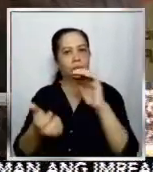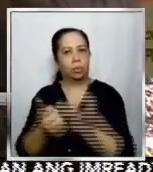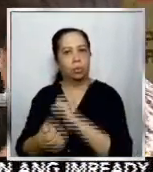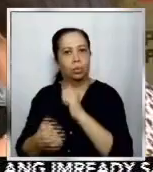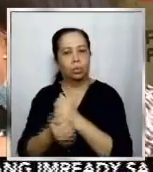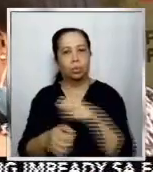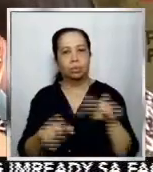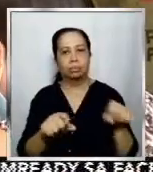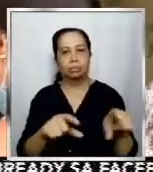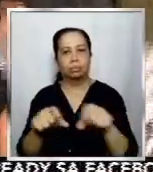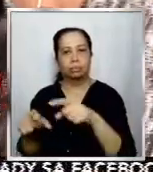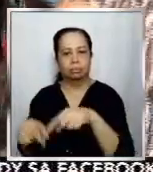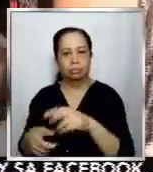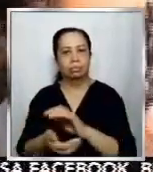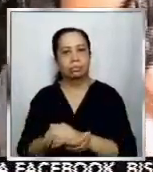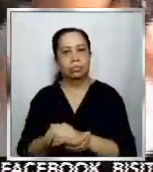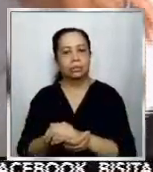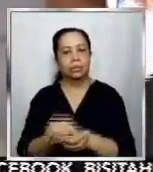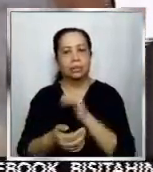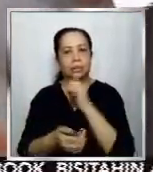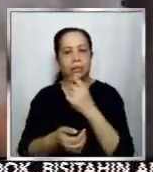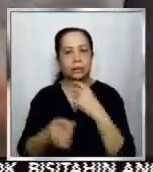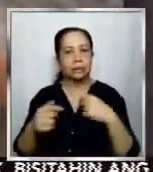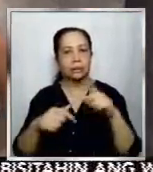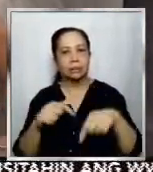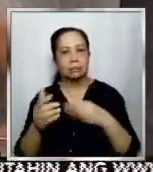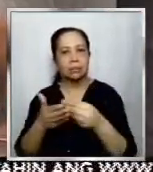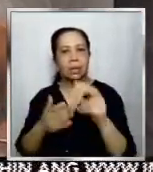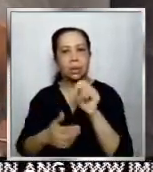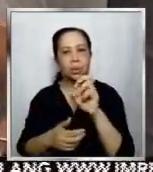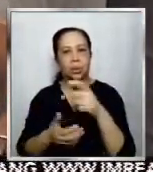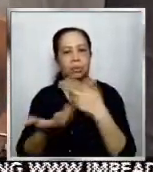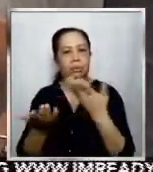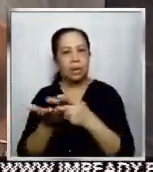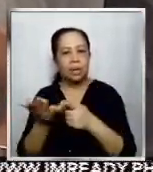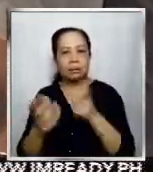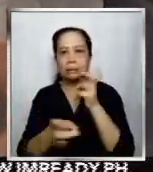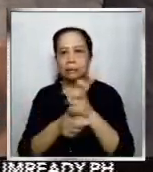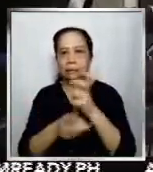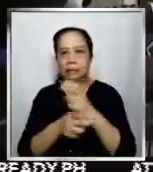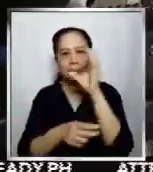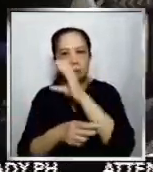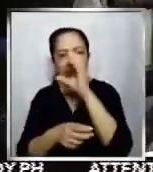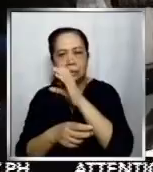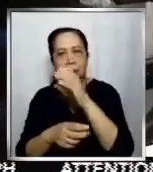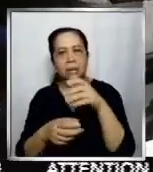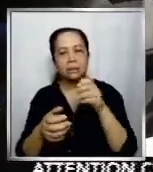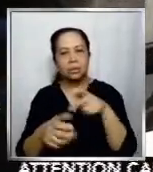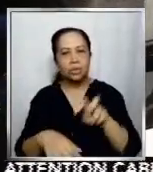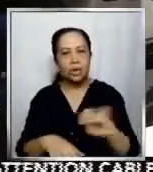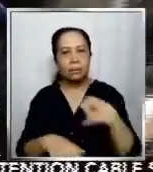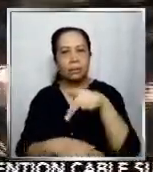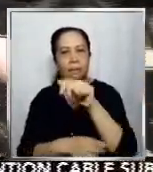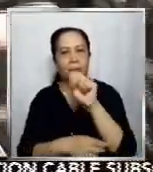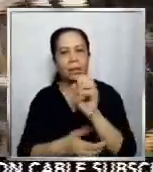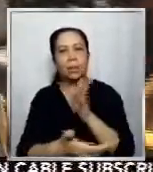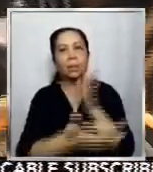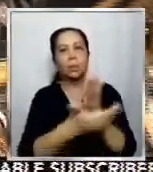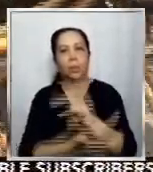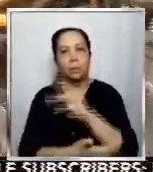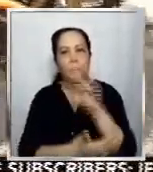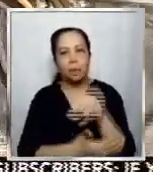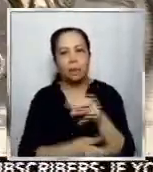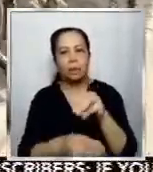Miguel. Di lang daw siya agad makapamili ng bagong paninda sa hirap makakuha ng travel pass para makapunta sa Maynila na nasa ilalim pa